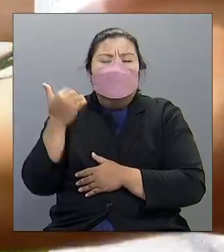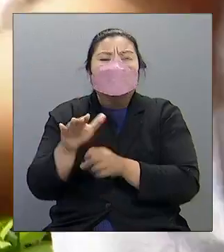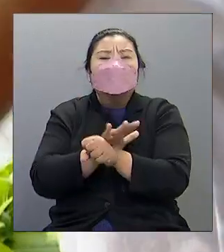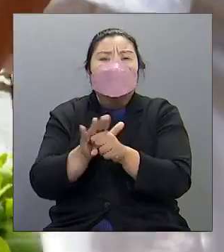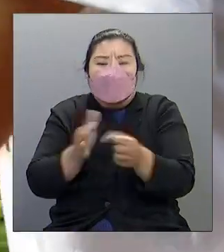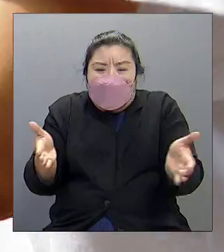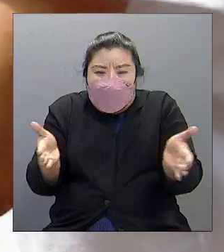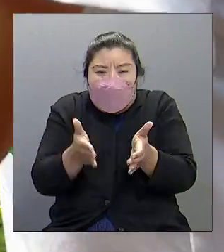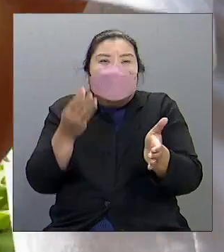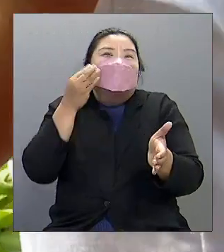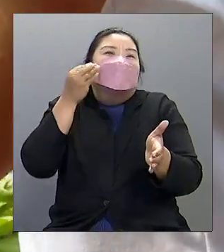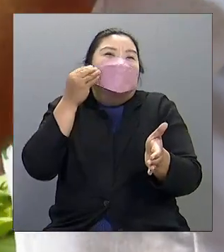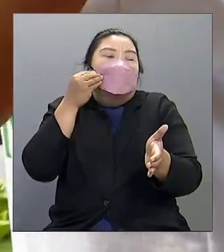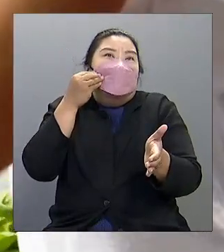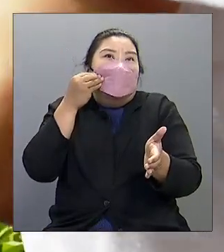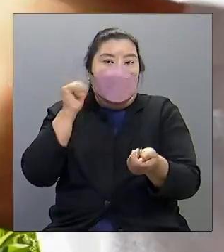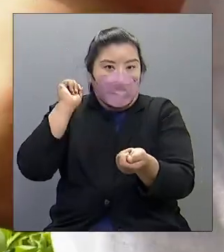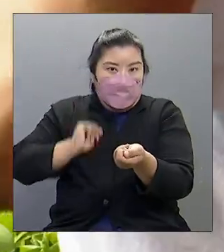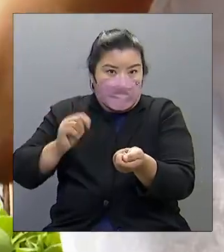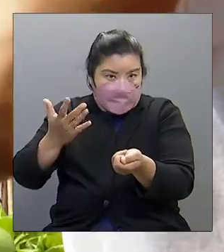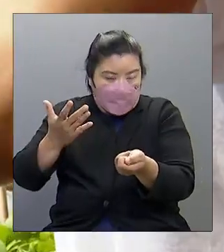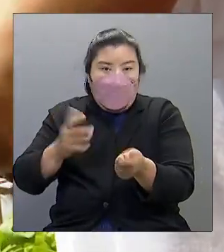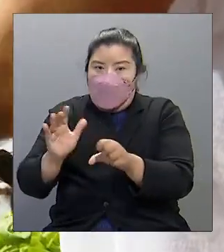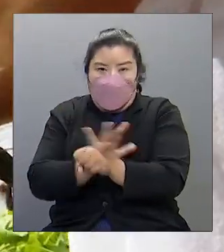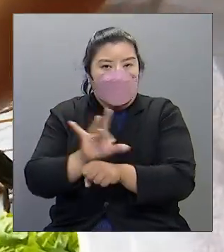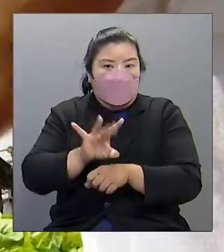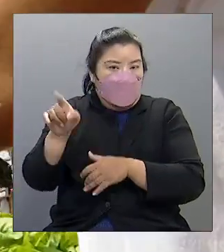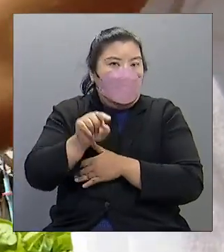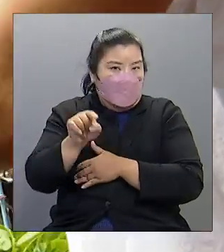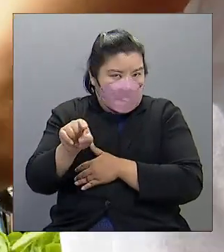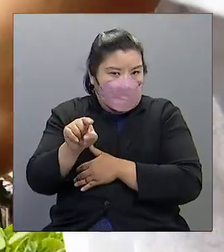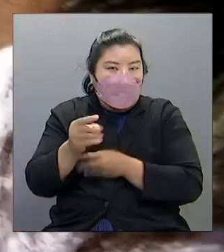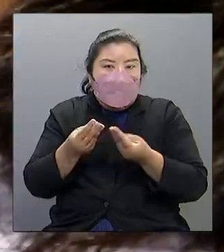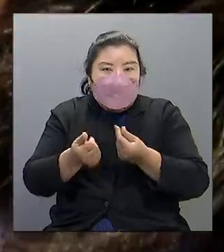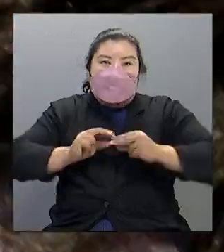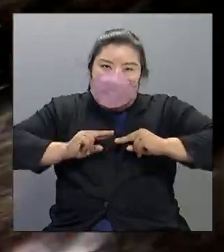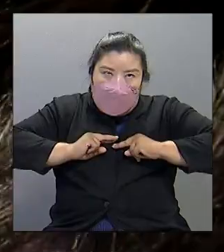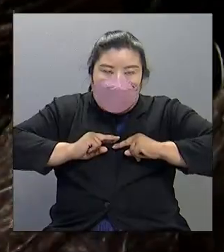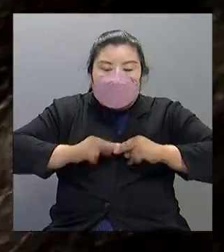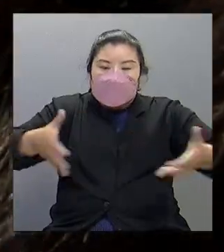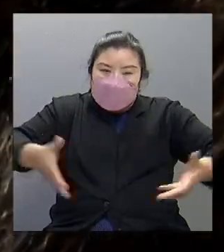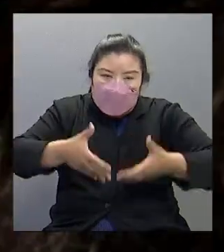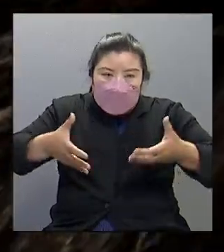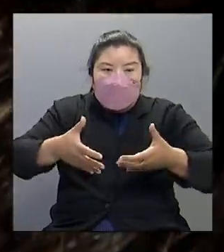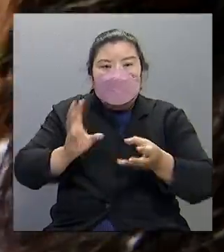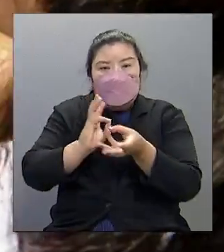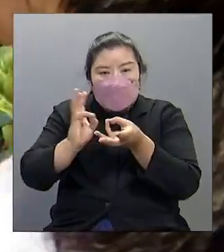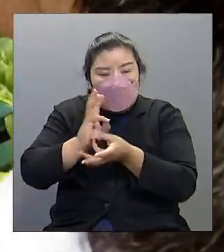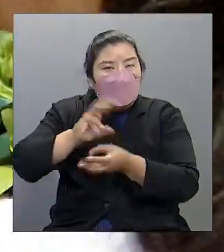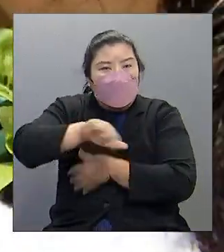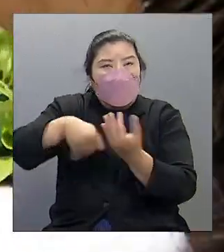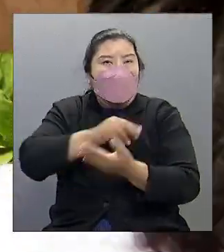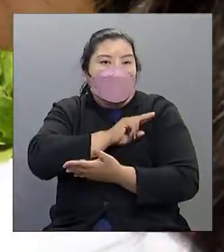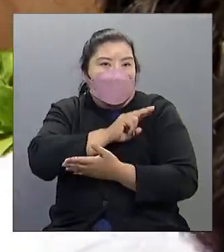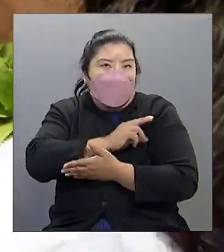่มาก เป็นเกรษอิ 400% เลยค่ะก็คือจะปลูกกับดิน้วก็ทำดินเอง ทำปุ๋ยเองก็จะมีทั้ง